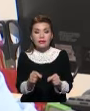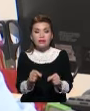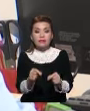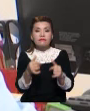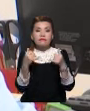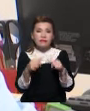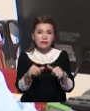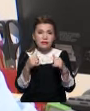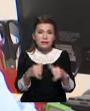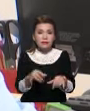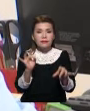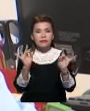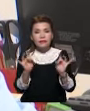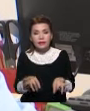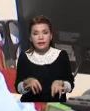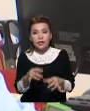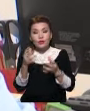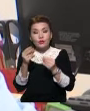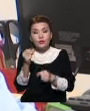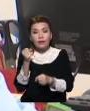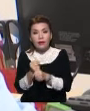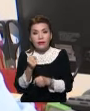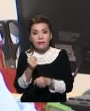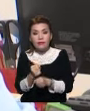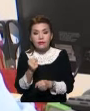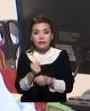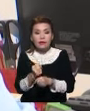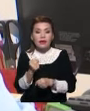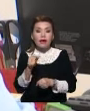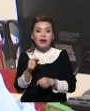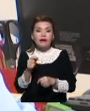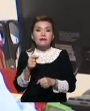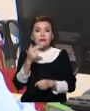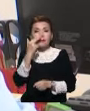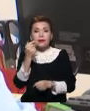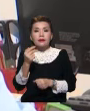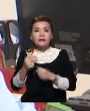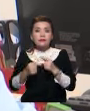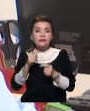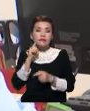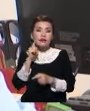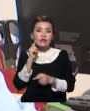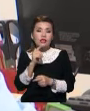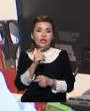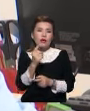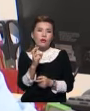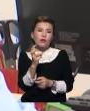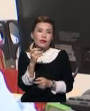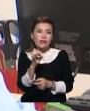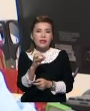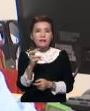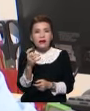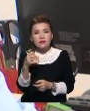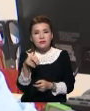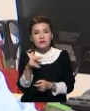на днем они работают, наши подростки, наши дети кушают бургеры, фастфуды,